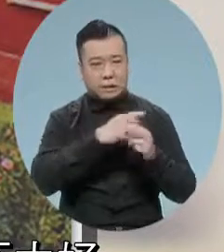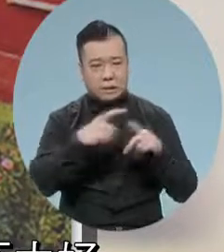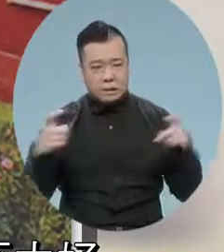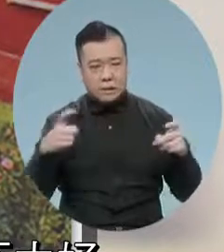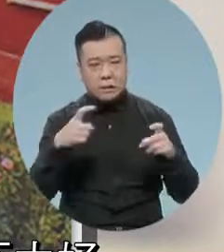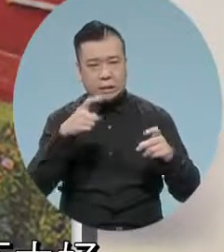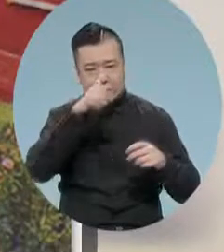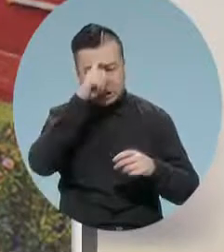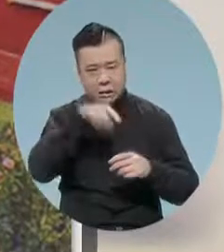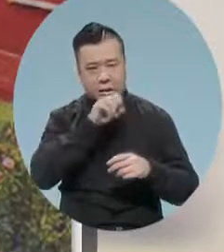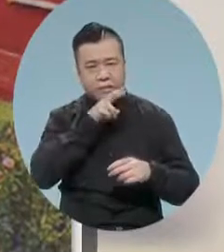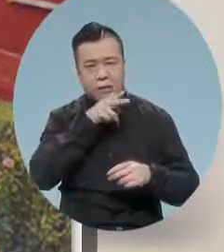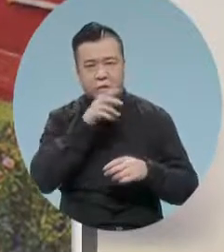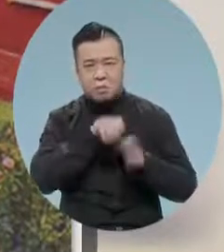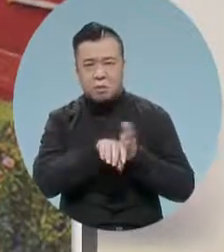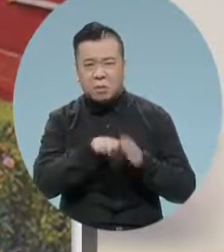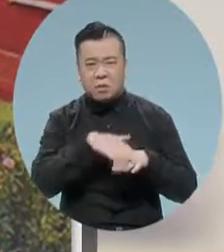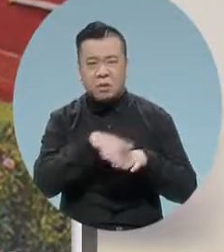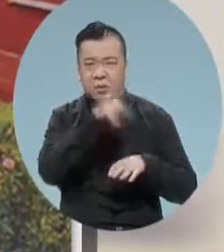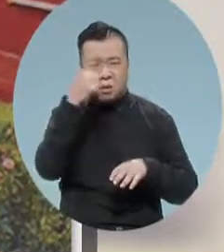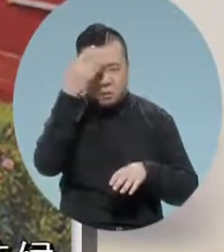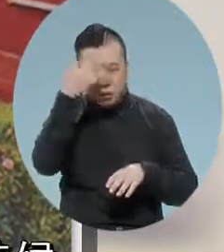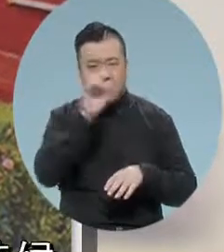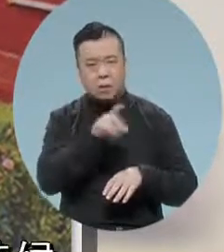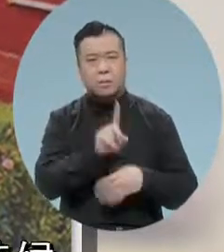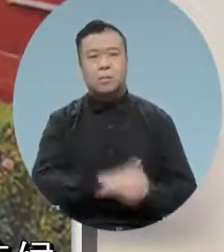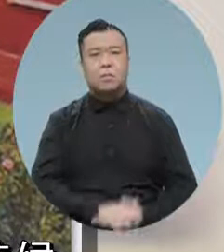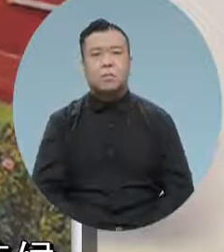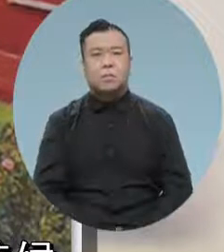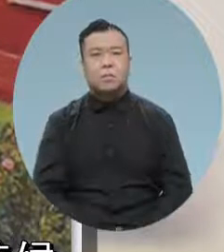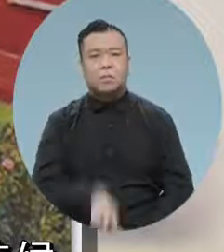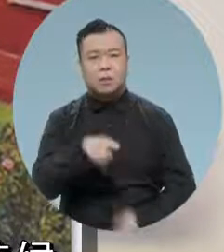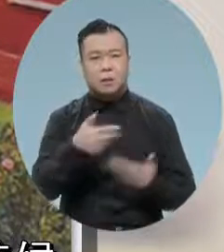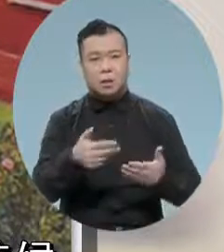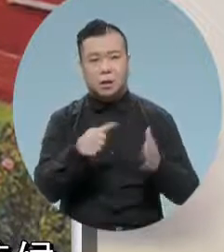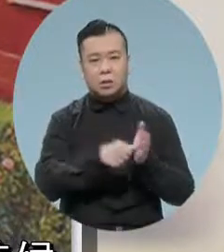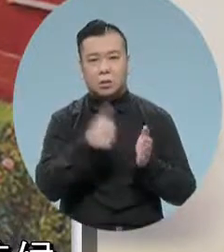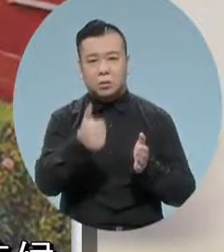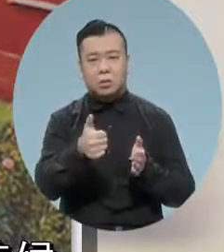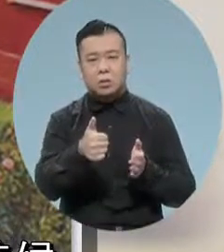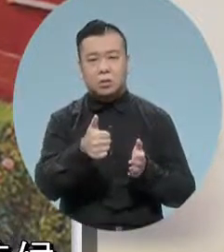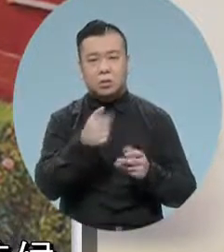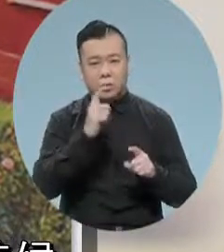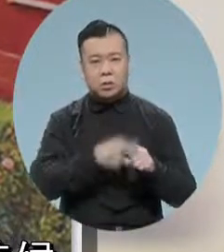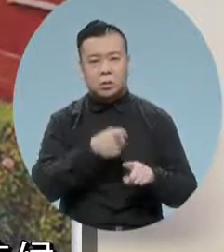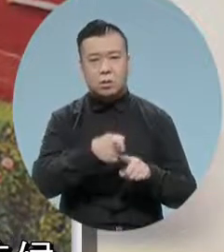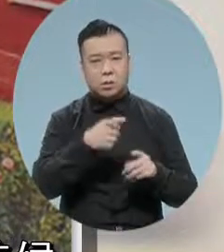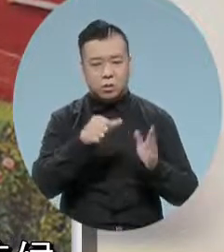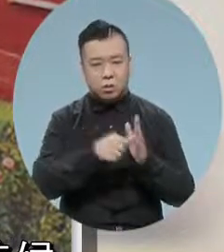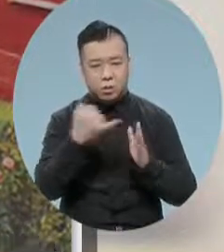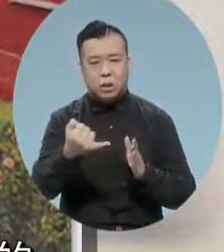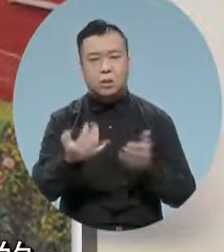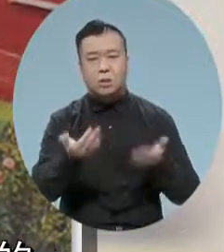譯得唔係咁好嘅，但係好通俗，大家都識講嘅。依家係最好嘅時候，亦都係最壞嘅